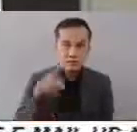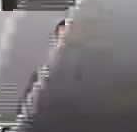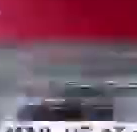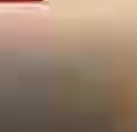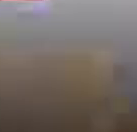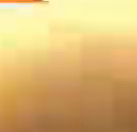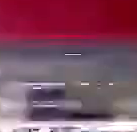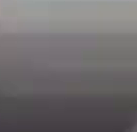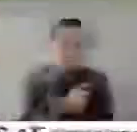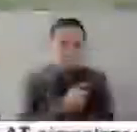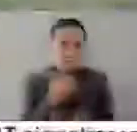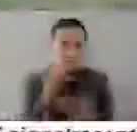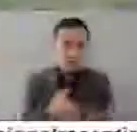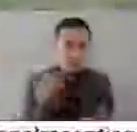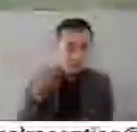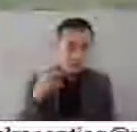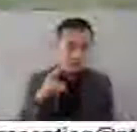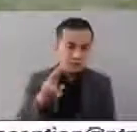Clay.